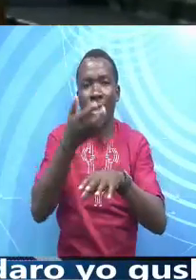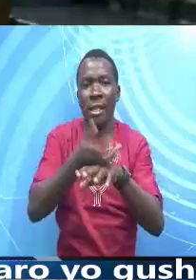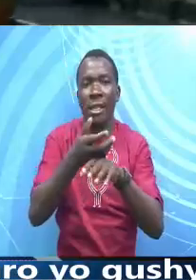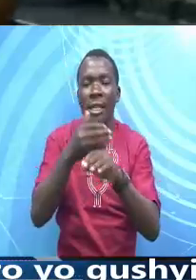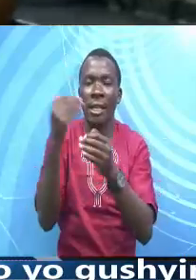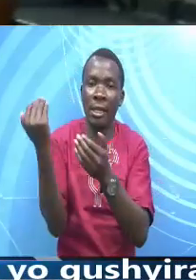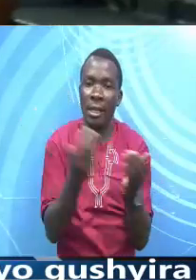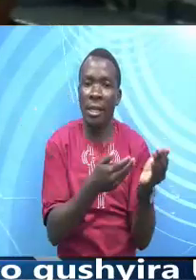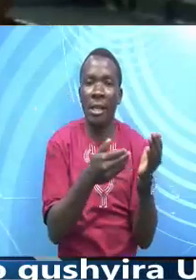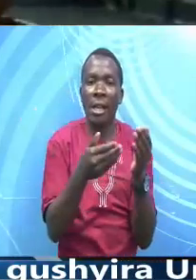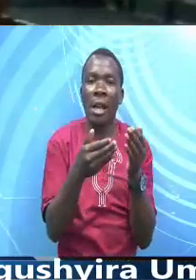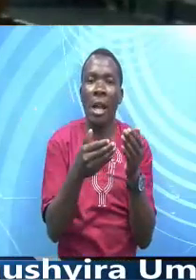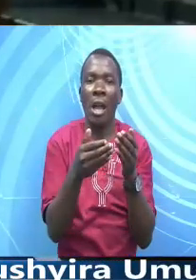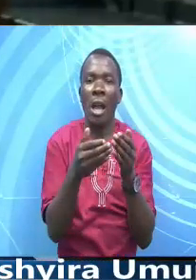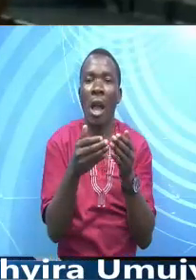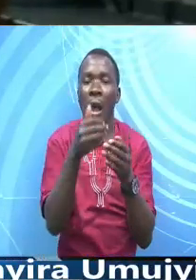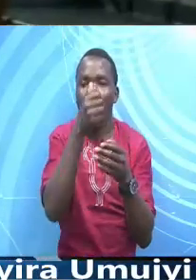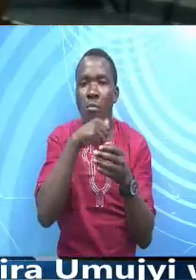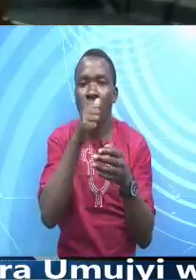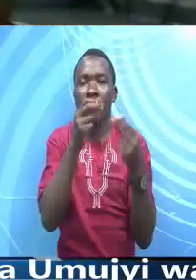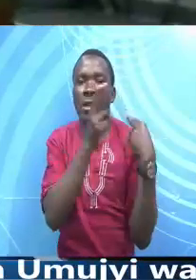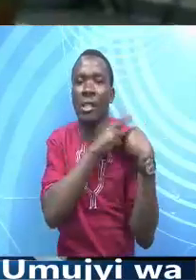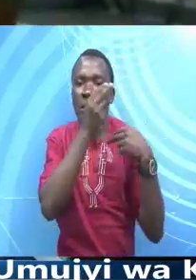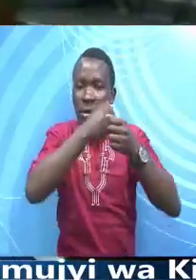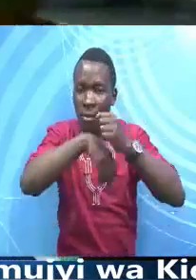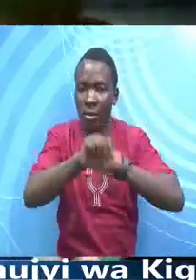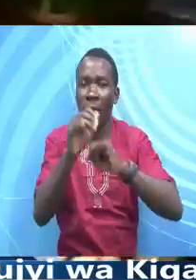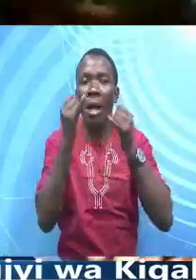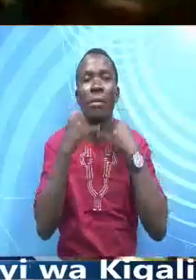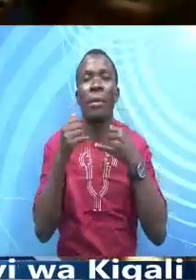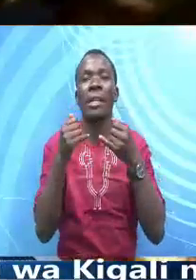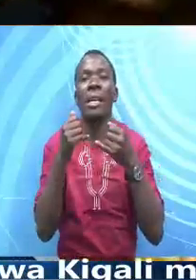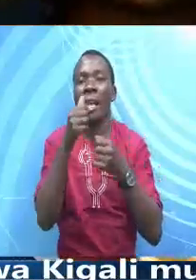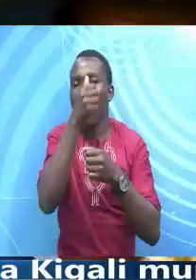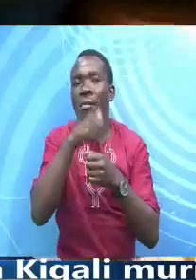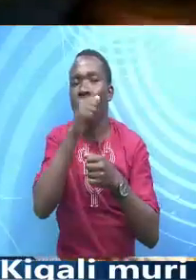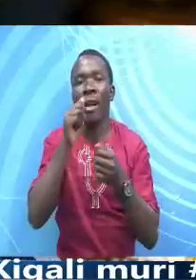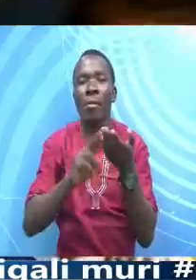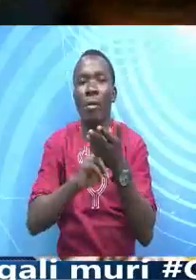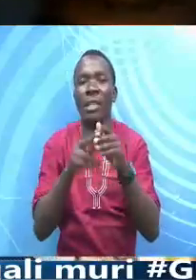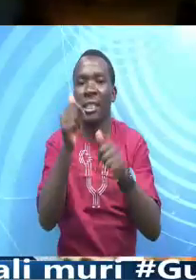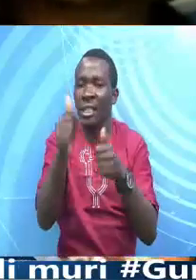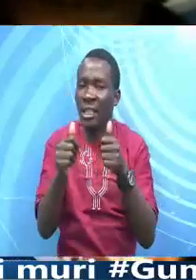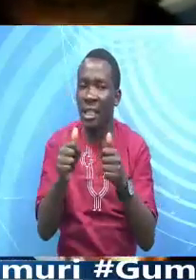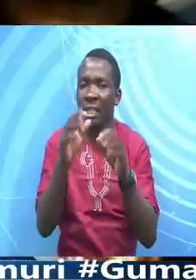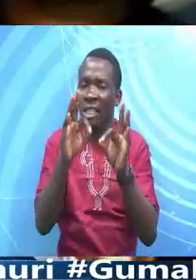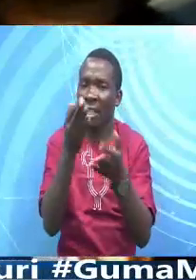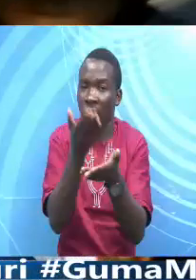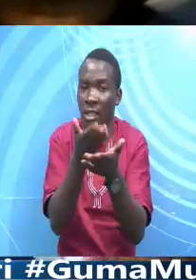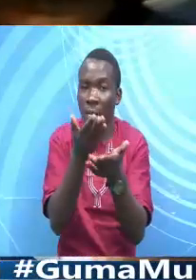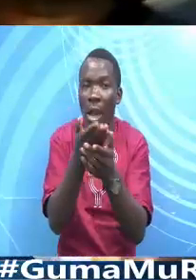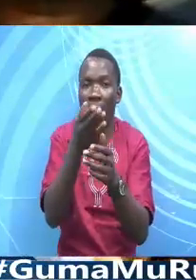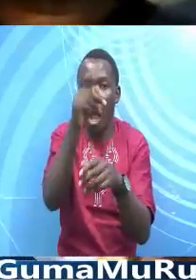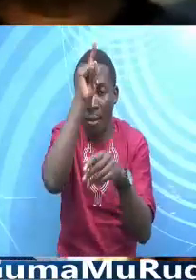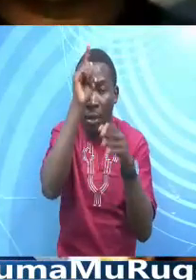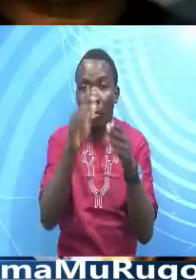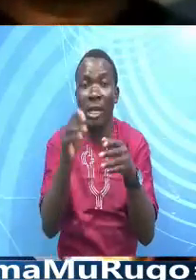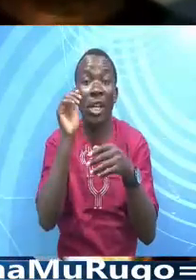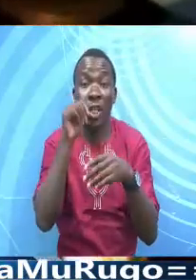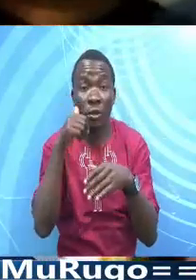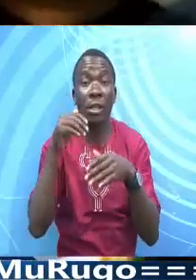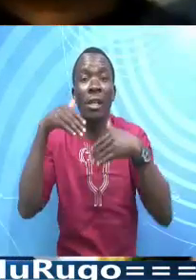rikanakira umunyamabanga nshingwabikorwa w'uyu murenge Bwana Vedaste kugira ngo atubwire ibanga bakoresheje ndetse n'icyo basaba abaturage kugira ngo ejo cyangwa ejo